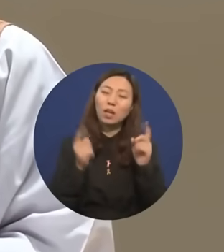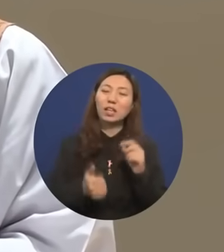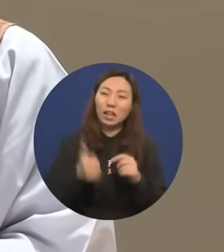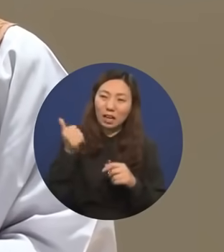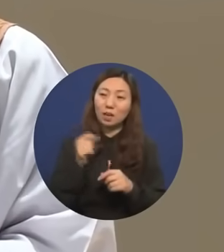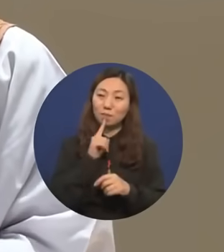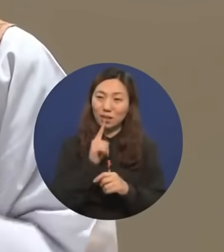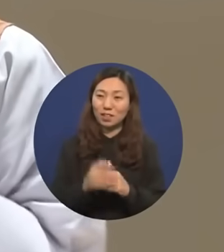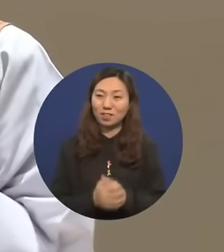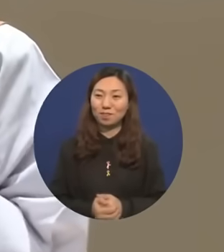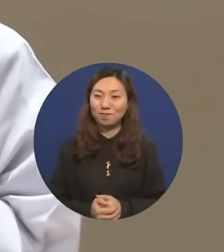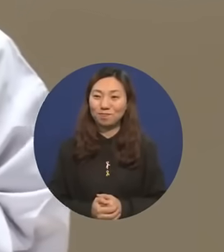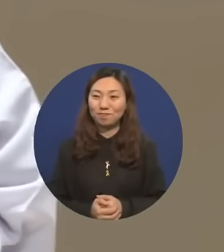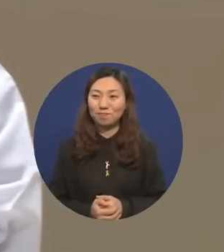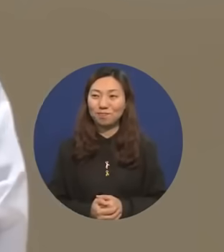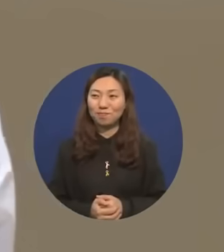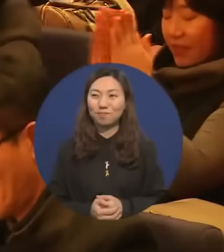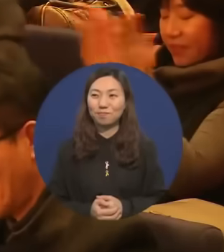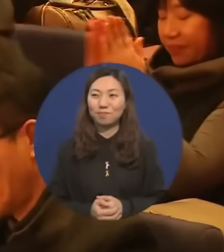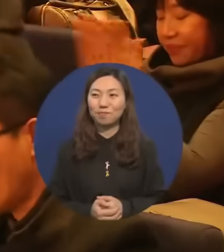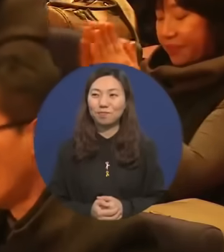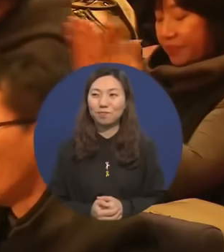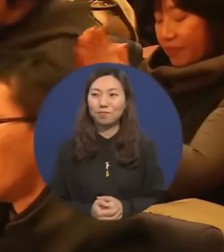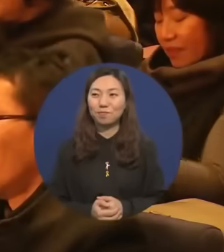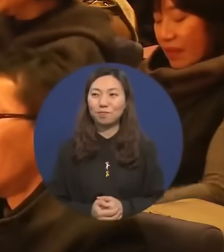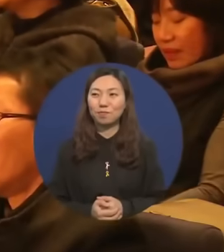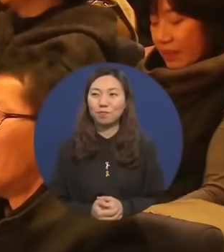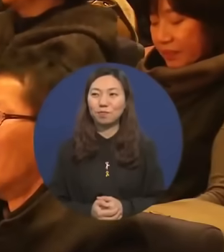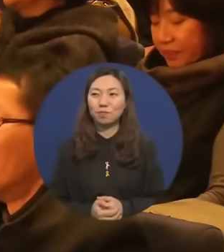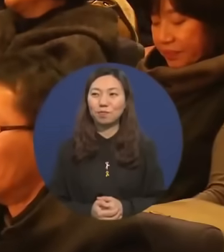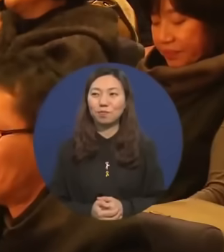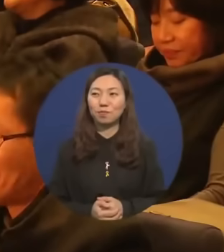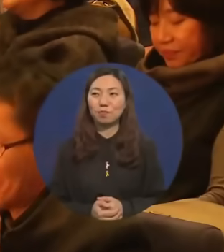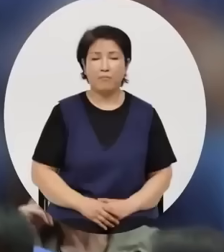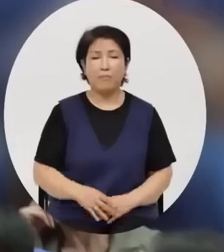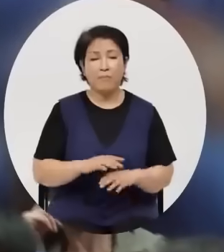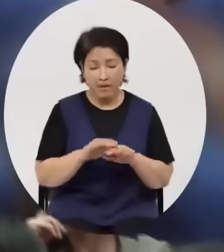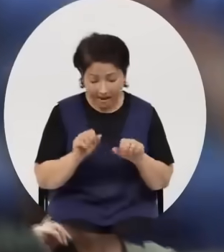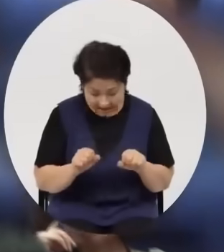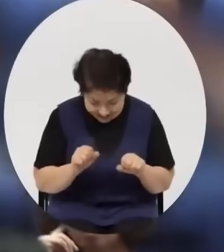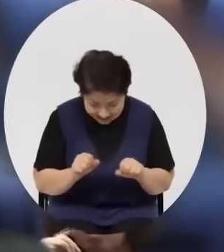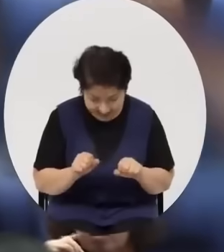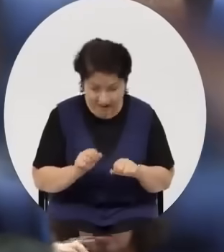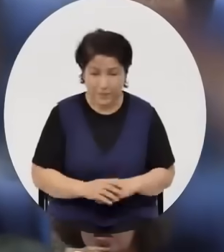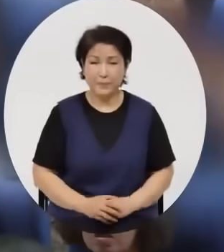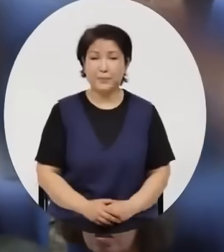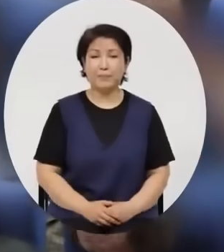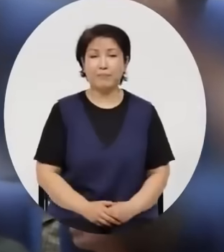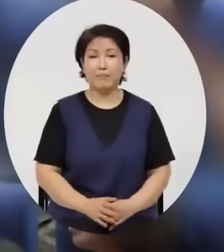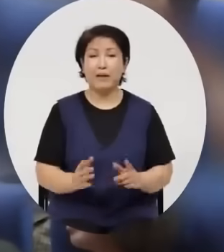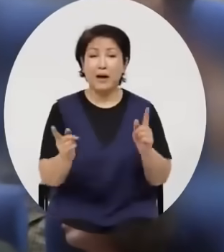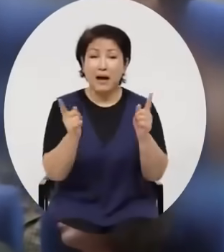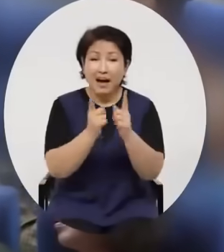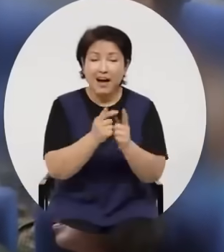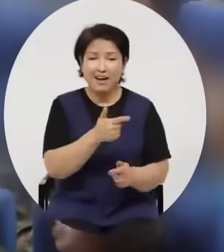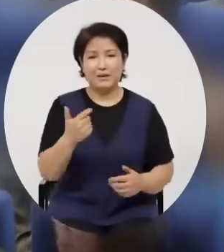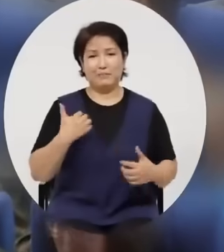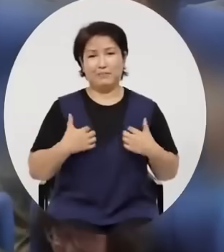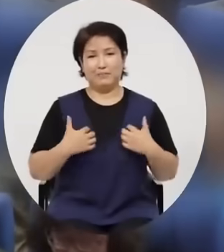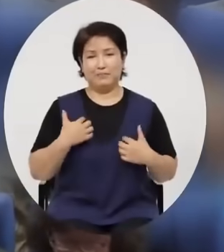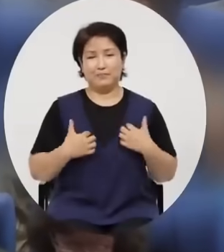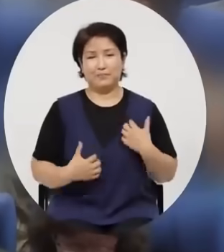안녕하세요. 안녕하세요, 스님. 네. 만나 뵙게